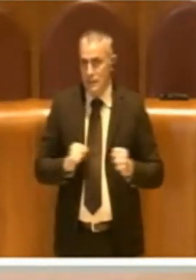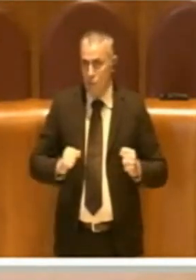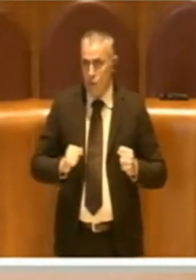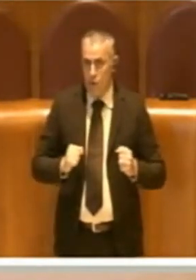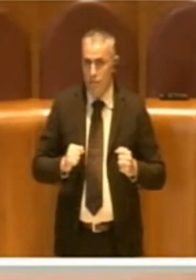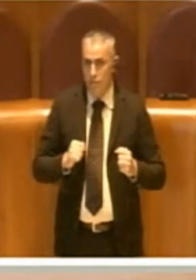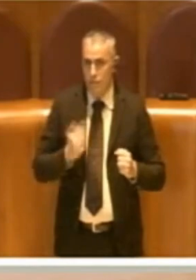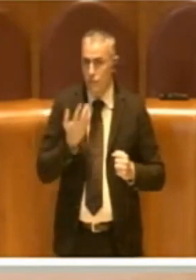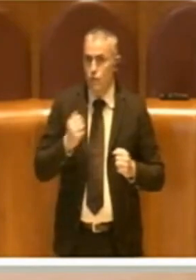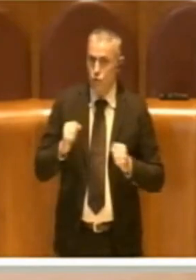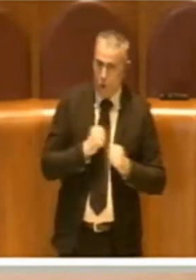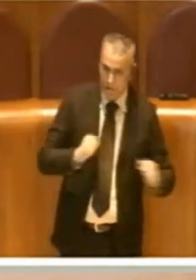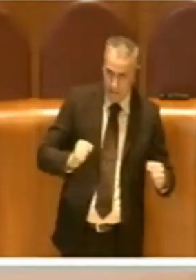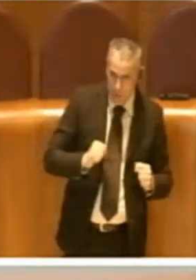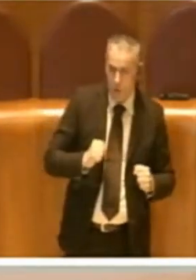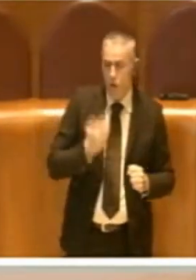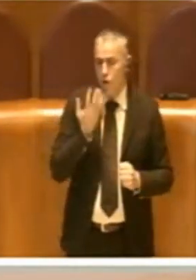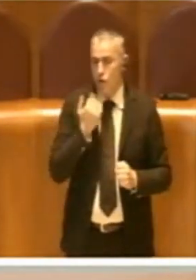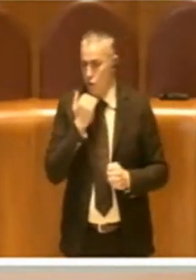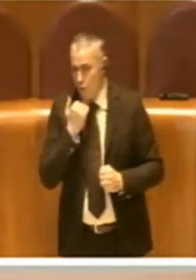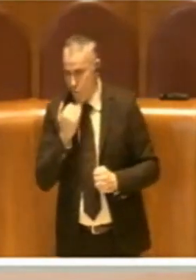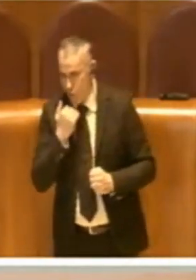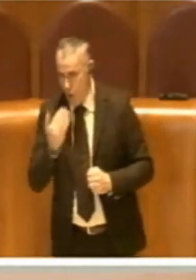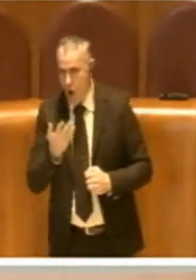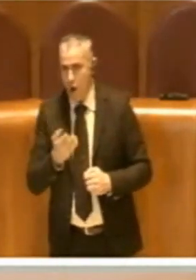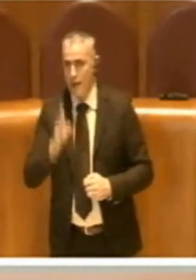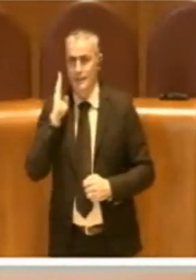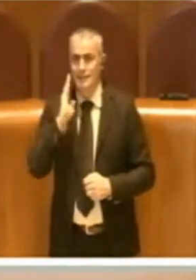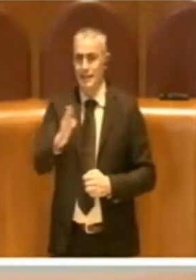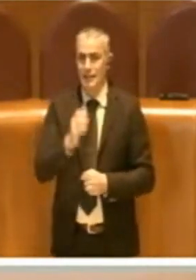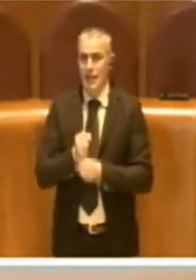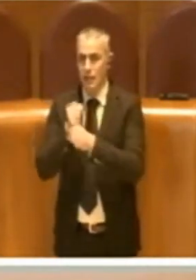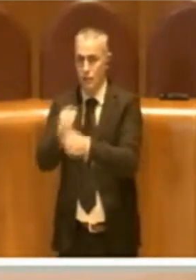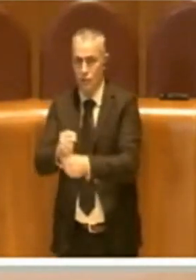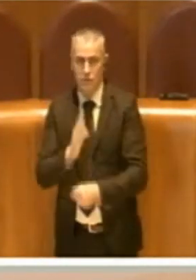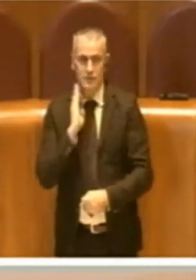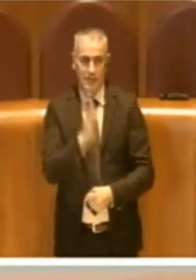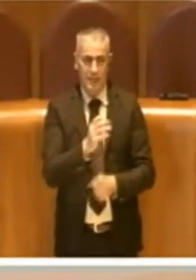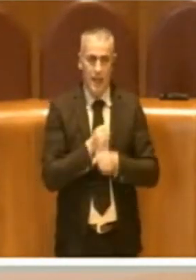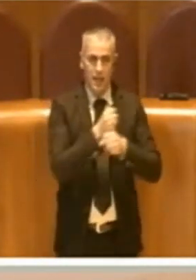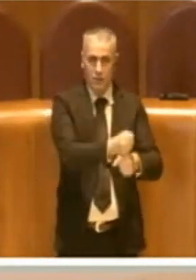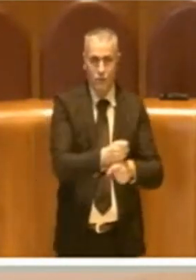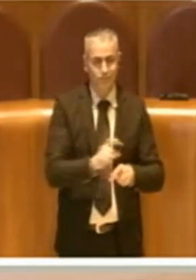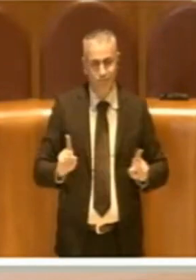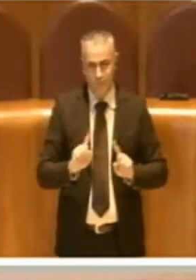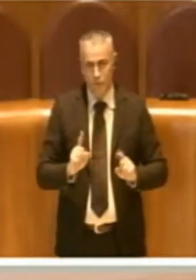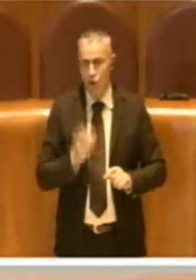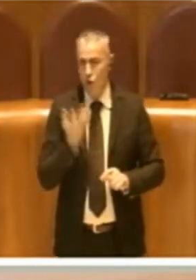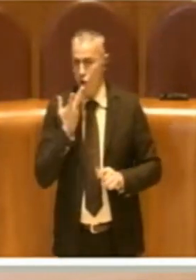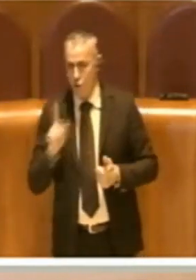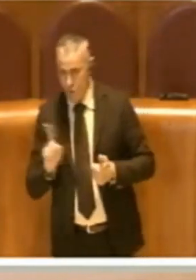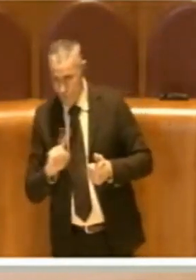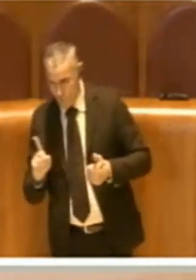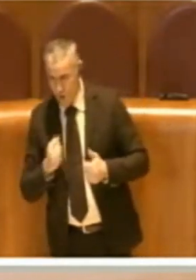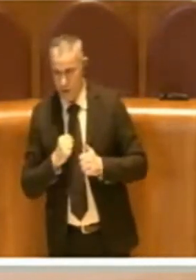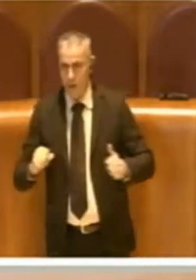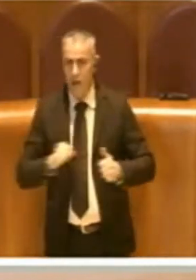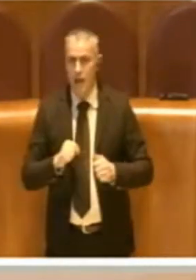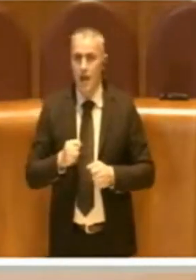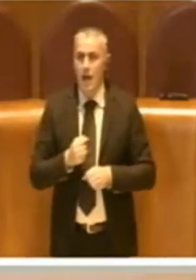procedere e non volendo procedere ad assegnazioni dirette, non volendo procedere a assegnazioni